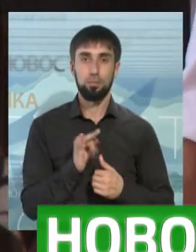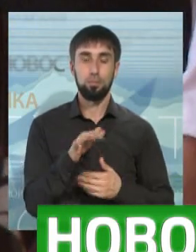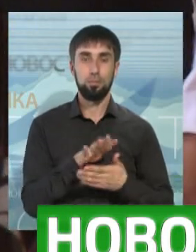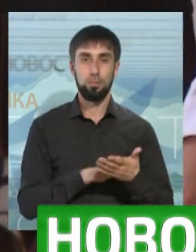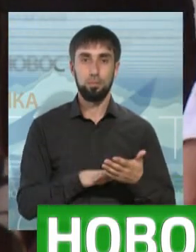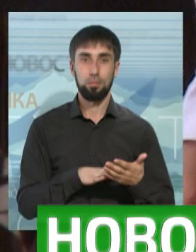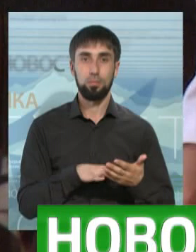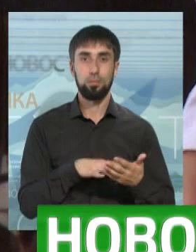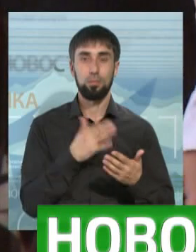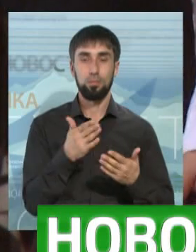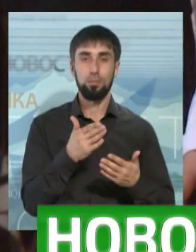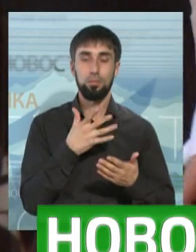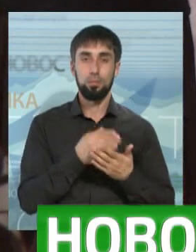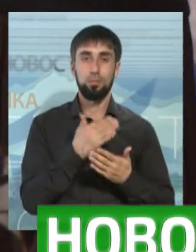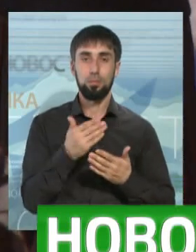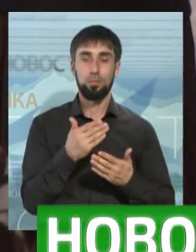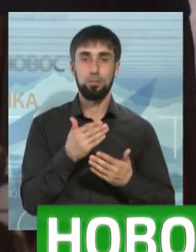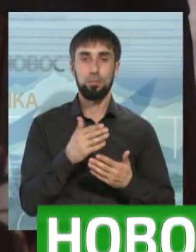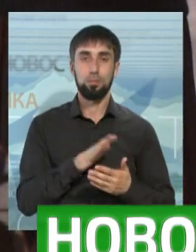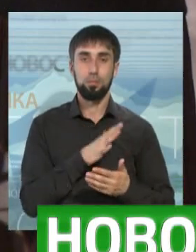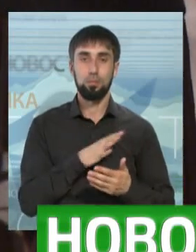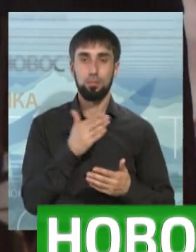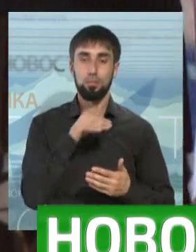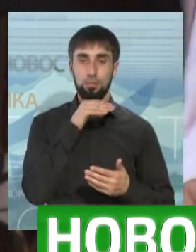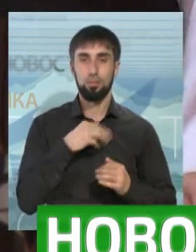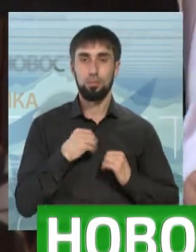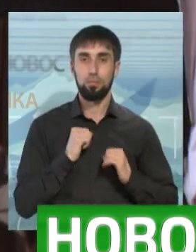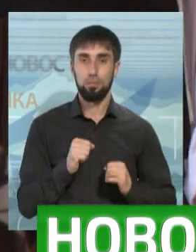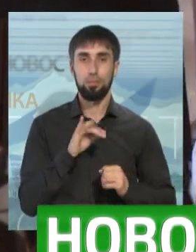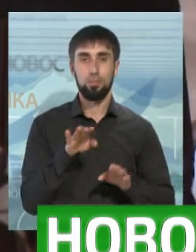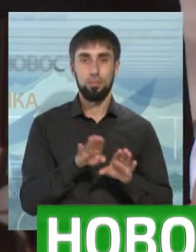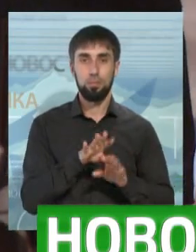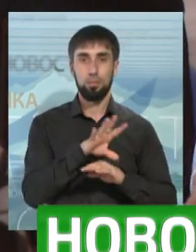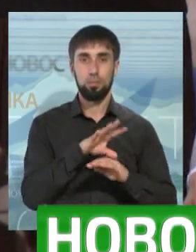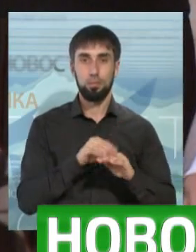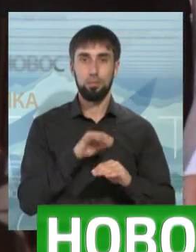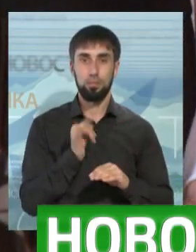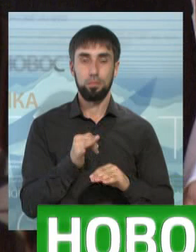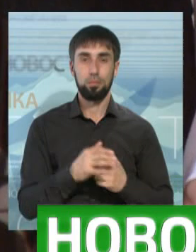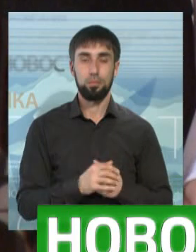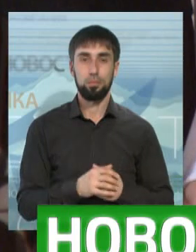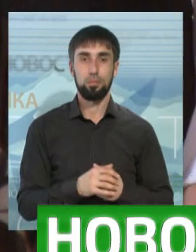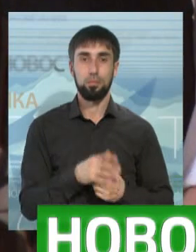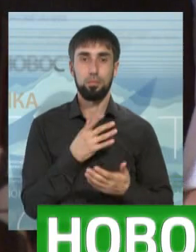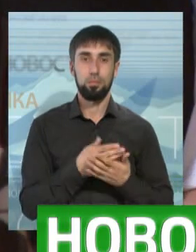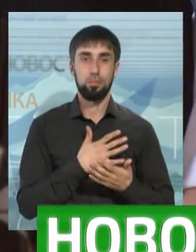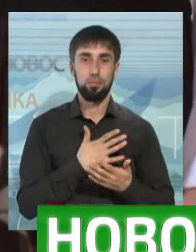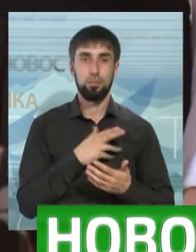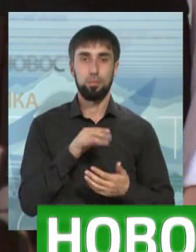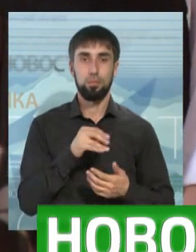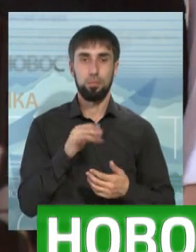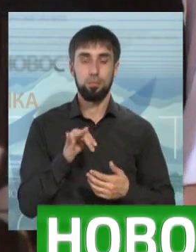продолжать поступки, геройские поступки, вести себя так же достойно, как и наши